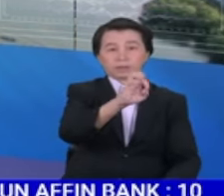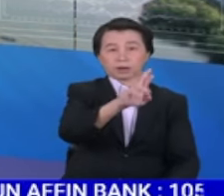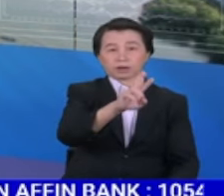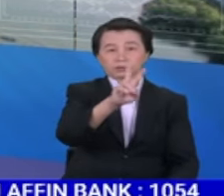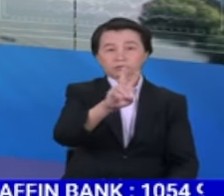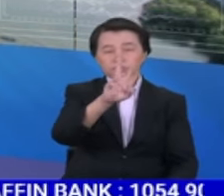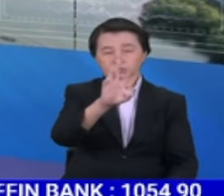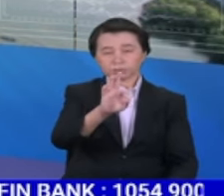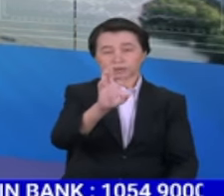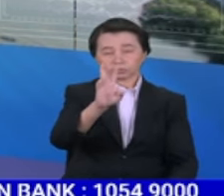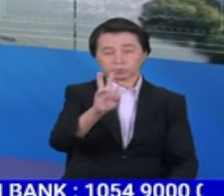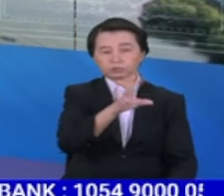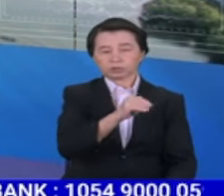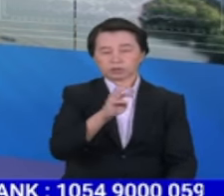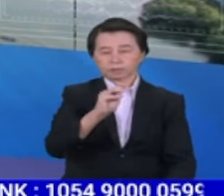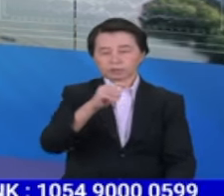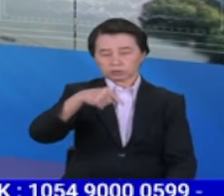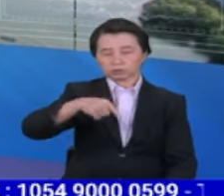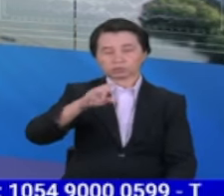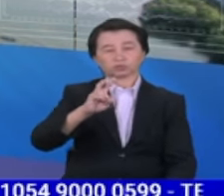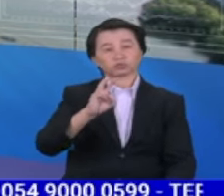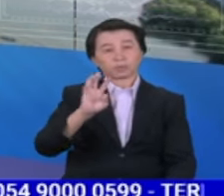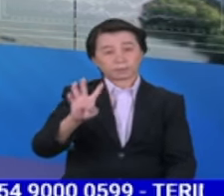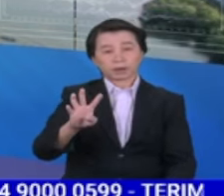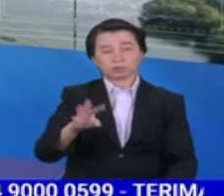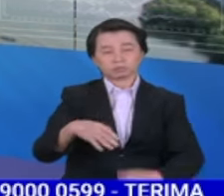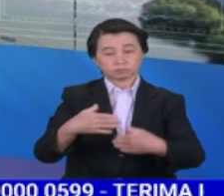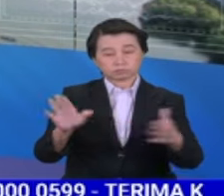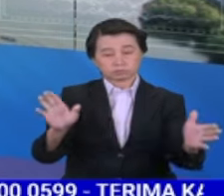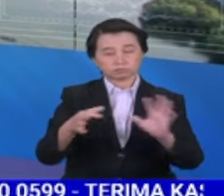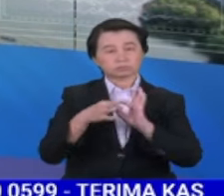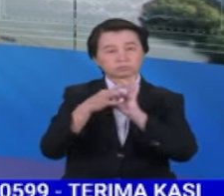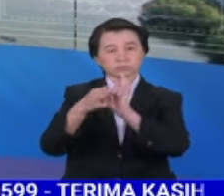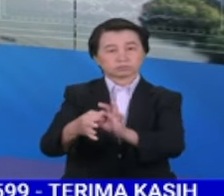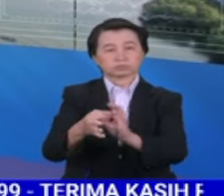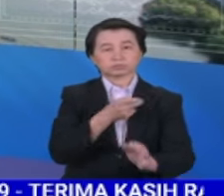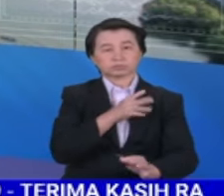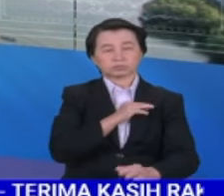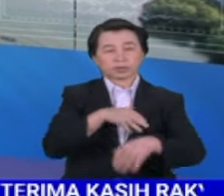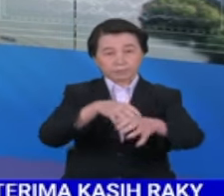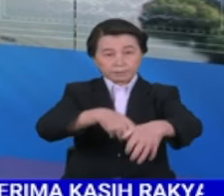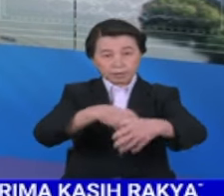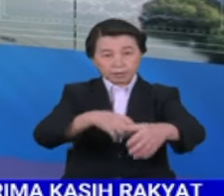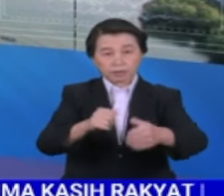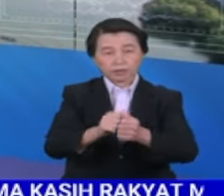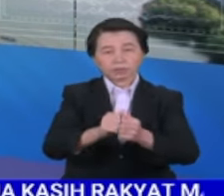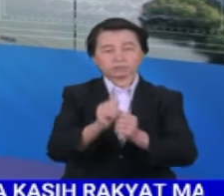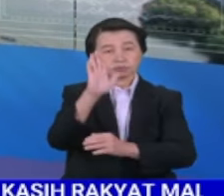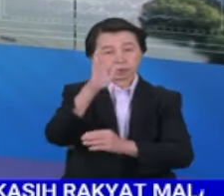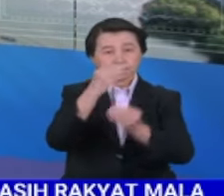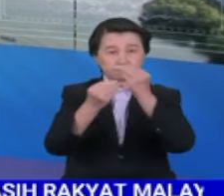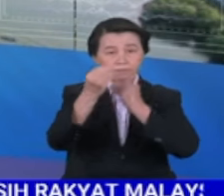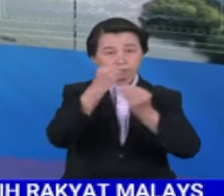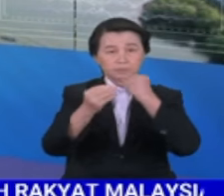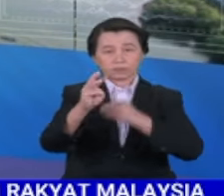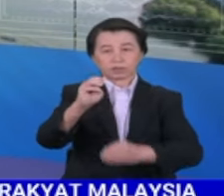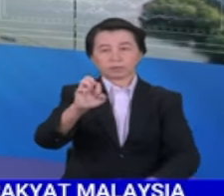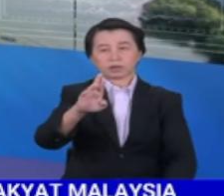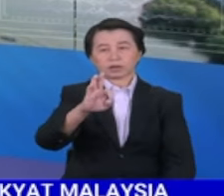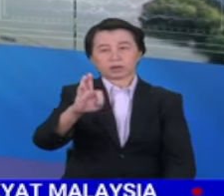97 dan mrq 74 membuka ruang kerja sama antara Kementerian Pertanian dan keterjaminan makanan